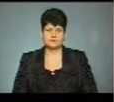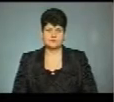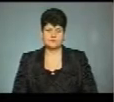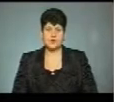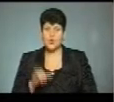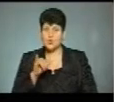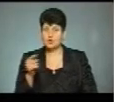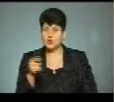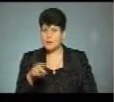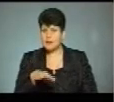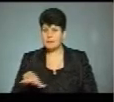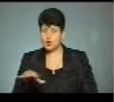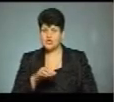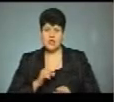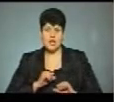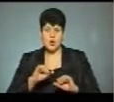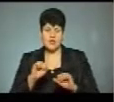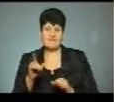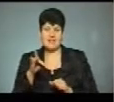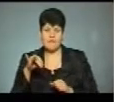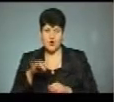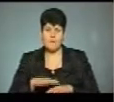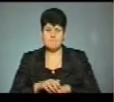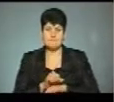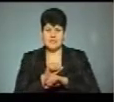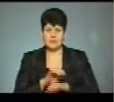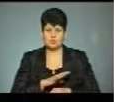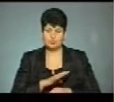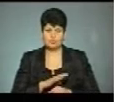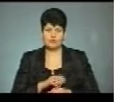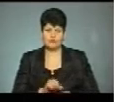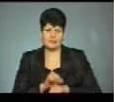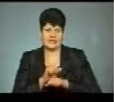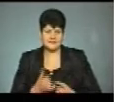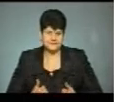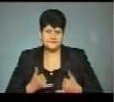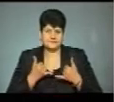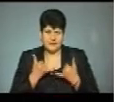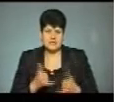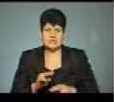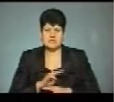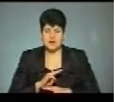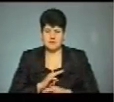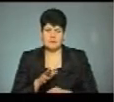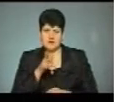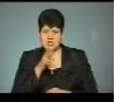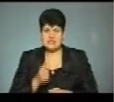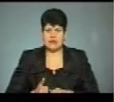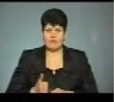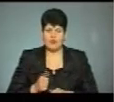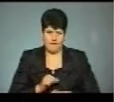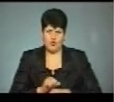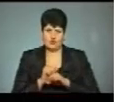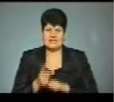У Тернополі на площі Героїв Євромайдану відбувся мітинг «Реквієм» за загиблими під час Революції Гідності. Вшанувати героїв прийшли